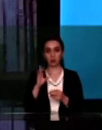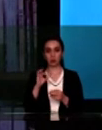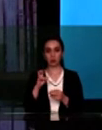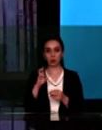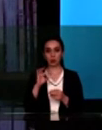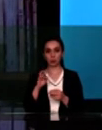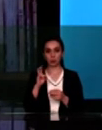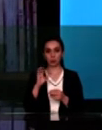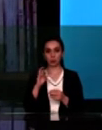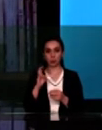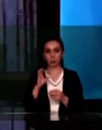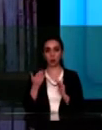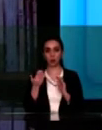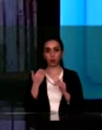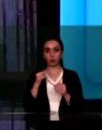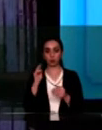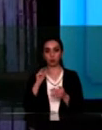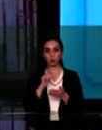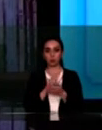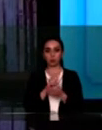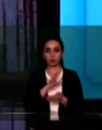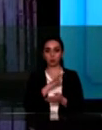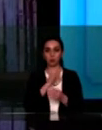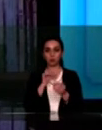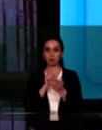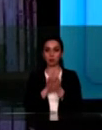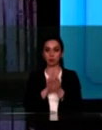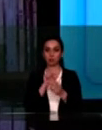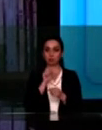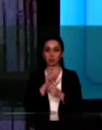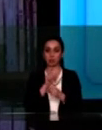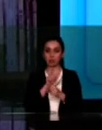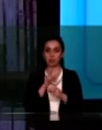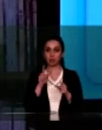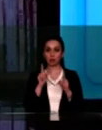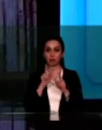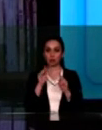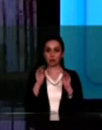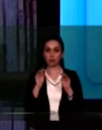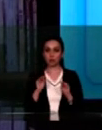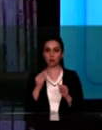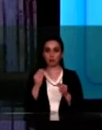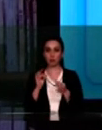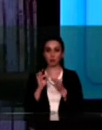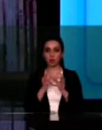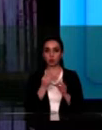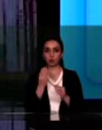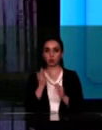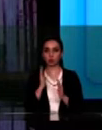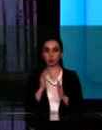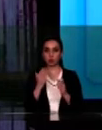Так, на прошлом уроке вам было задано домашнее задание – составить приложение, которое будет